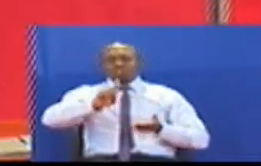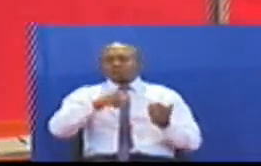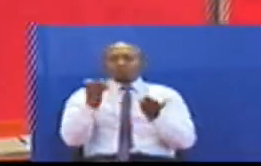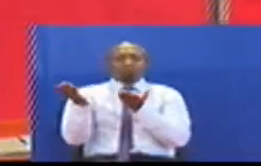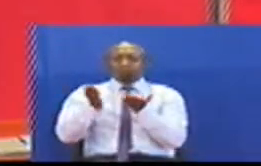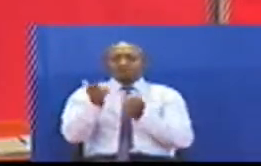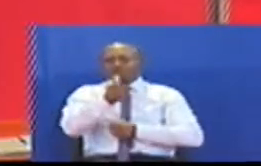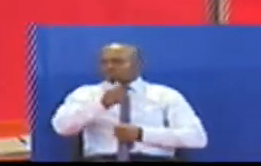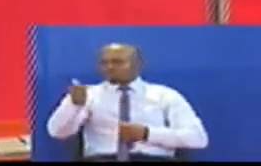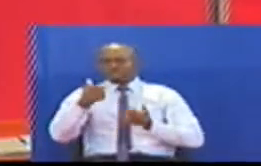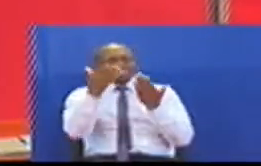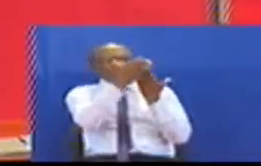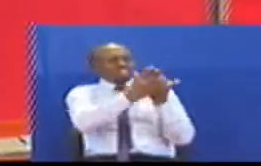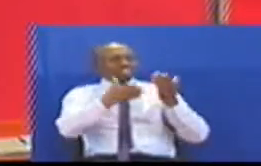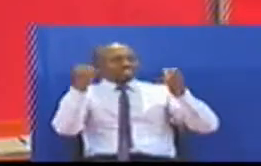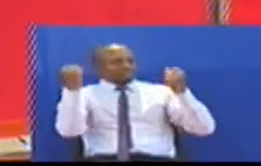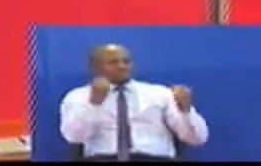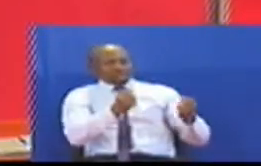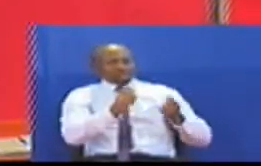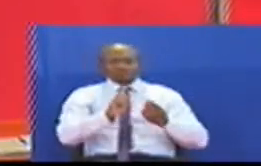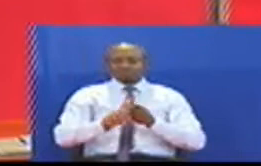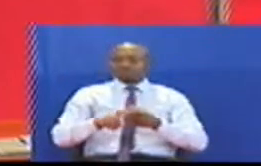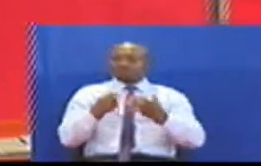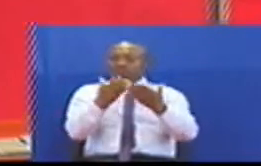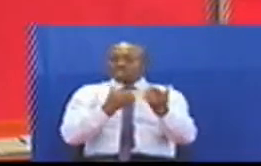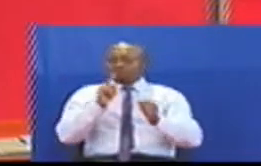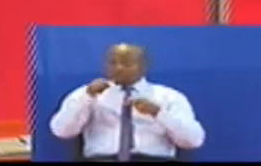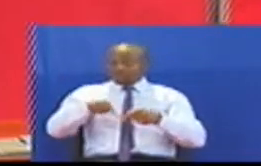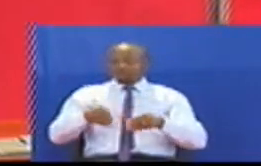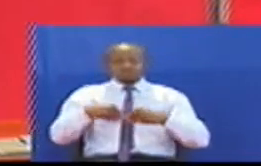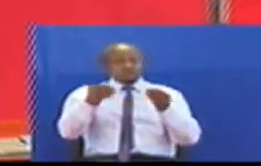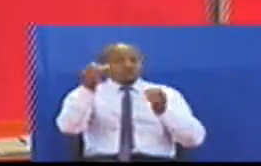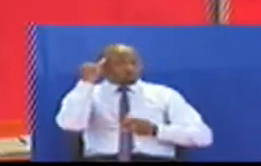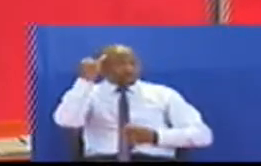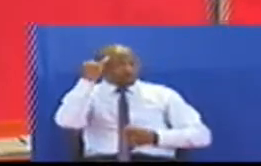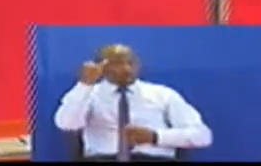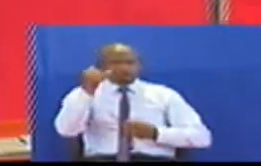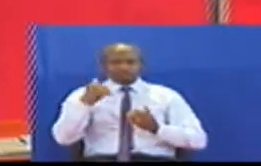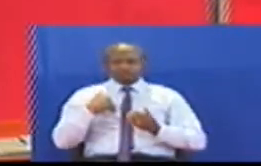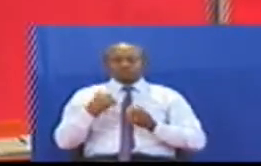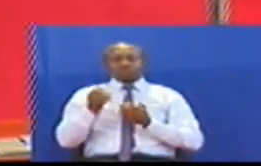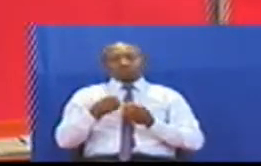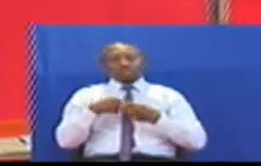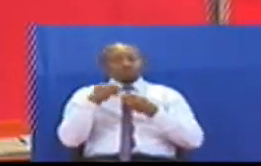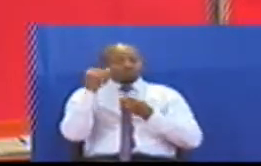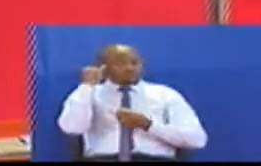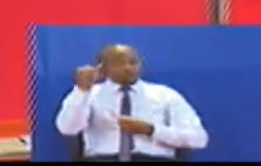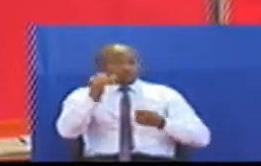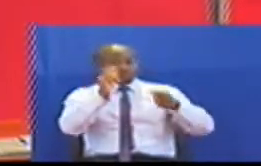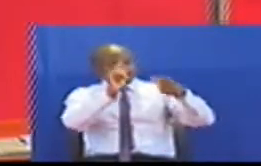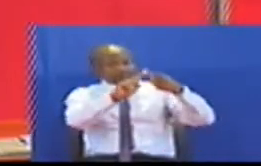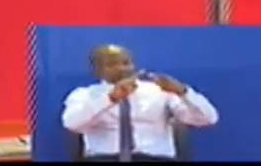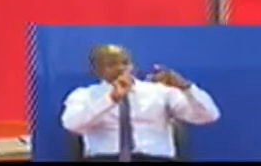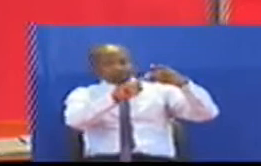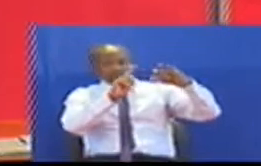kwa nchi nzima. Sasa kwa sababu tupo hapa katika kushauri, ningeshauri mambo yafuatayo. La kwanza,